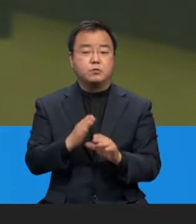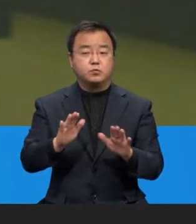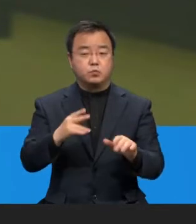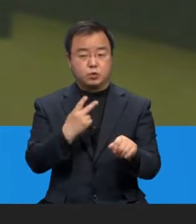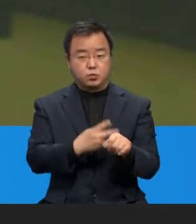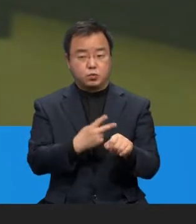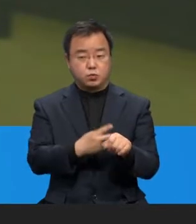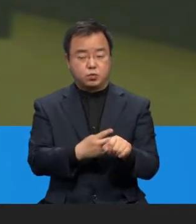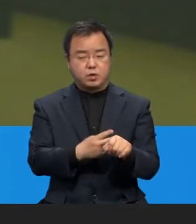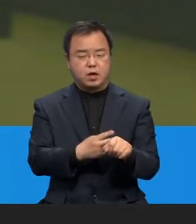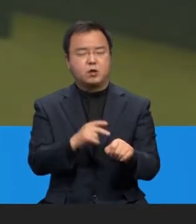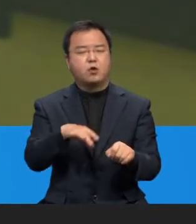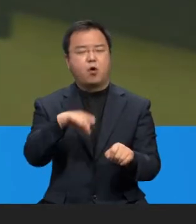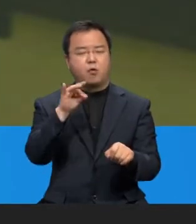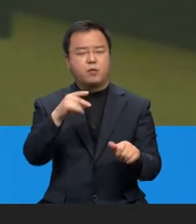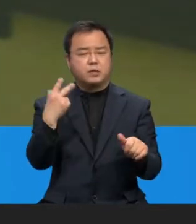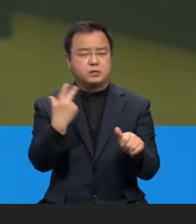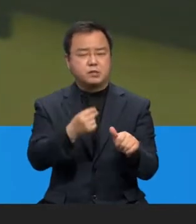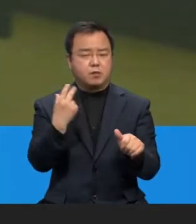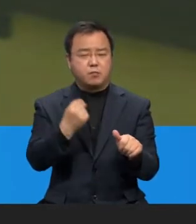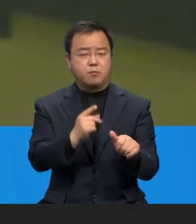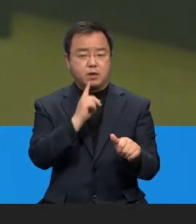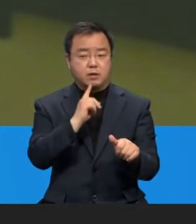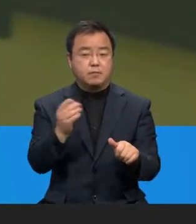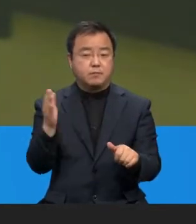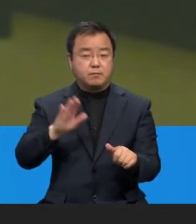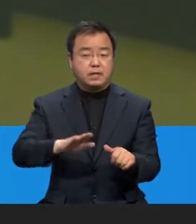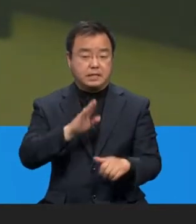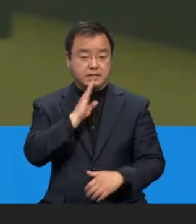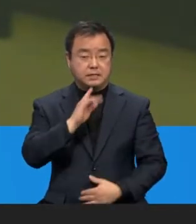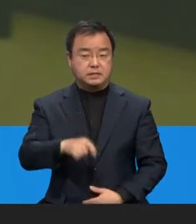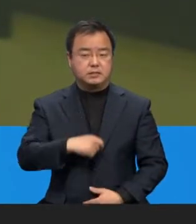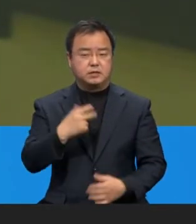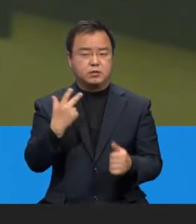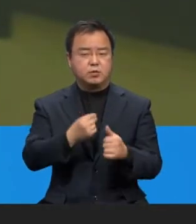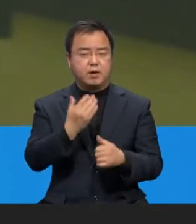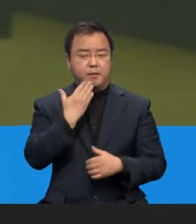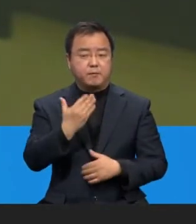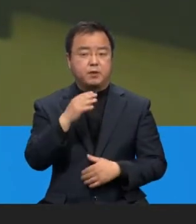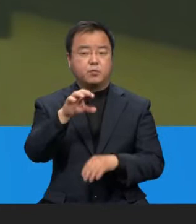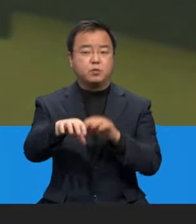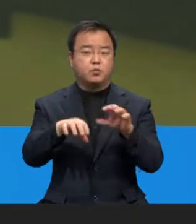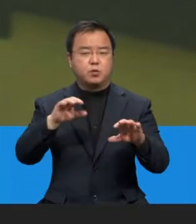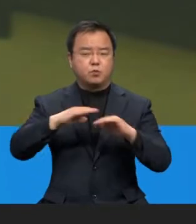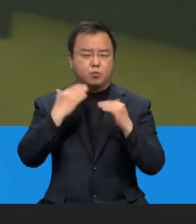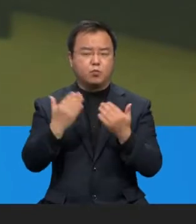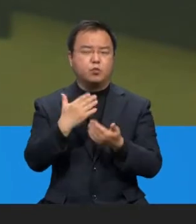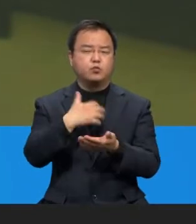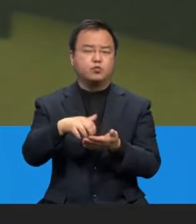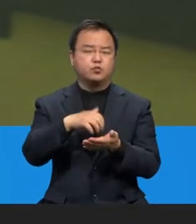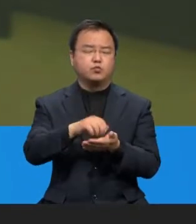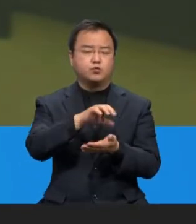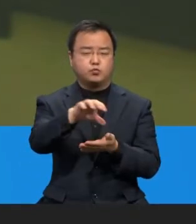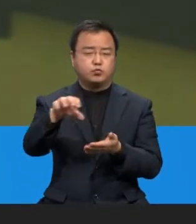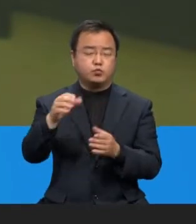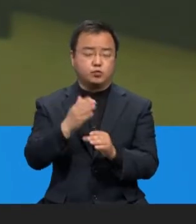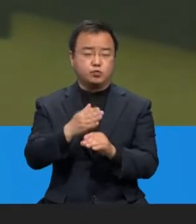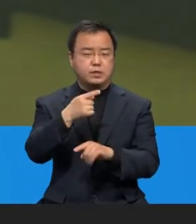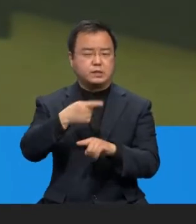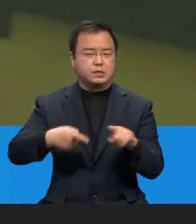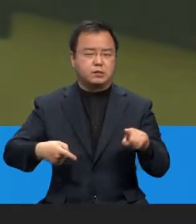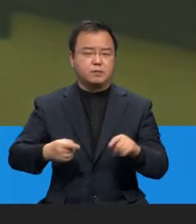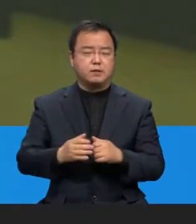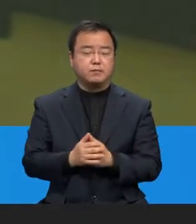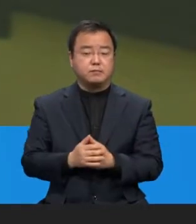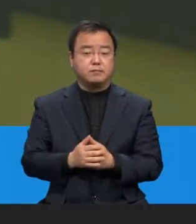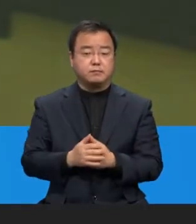교사를 우선 접종 대상에 포함했지만 실제 접종이 이루어지는 지역은 전체 주의 절반에 불과한데요.